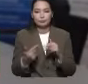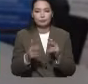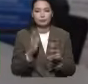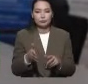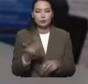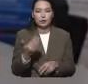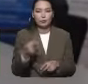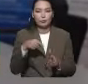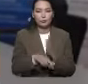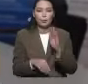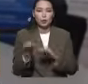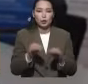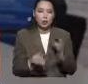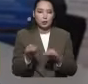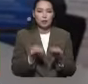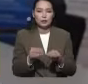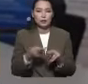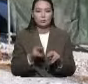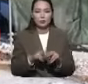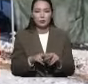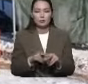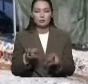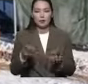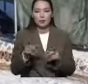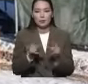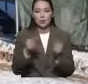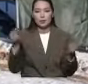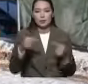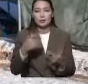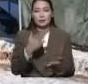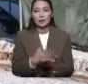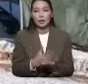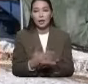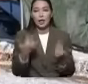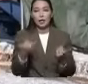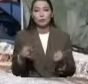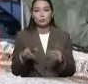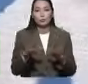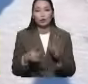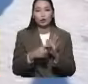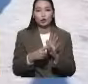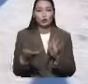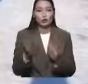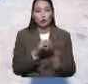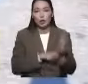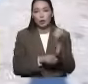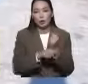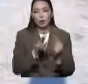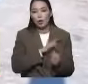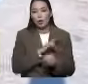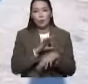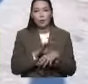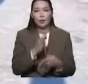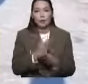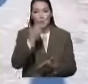құрамы біздің қойған талаптарға сәйкес келеді. Қазір мұнда 700-ге жоқ жұмысшы еңбек етуде,